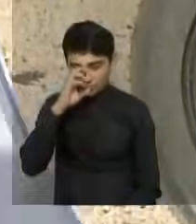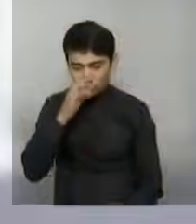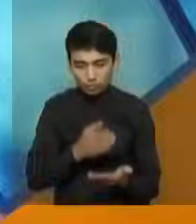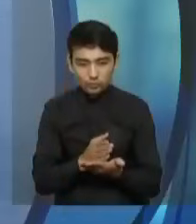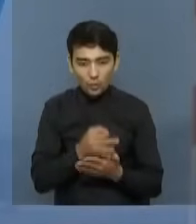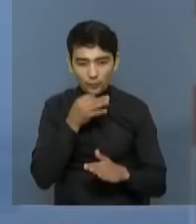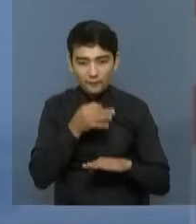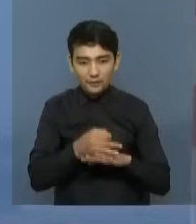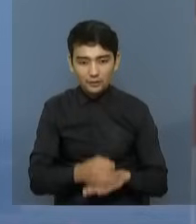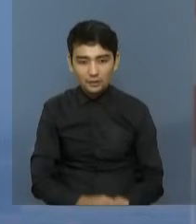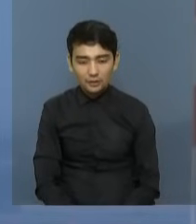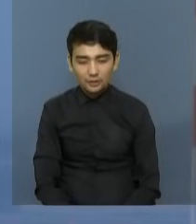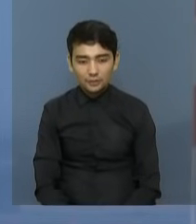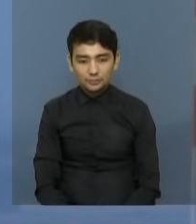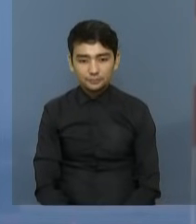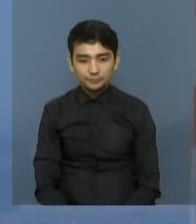это?